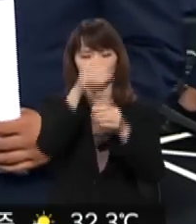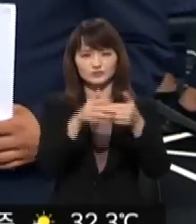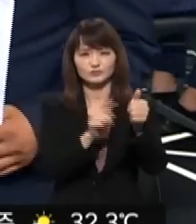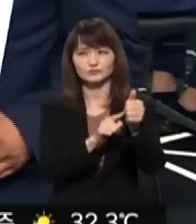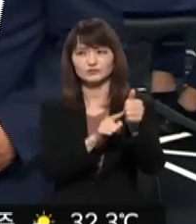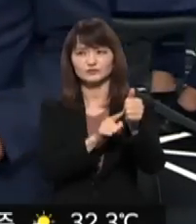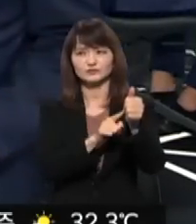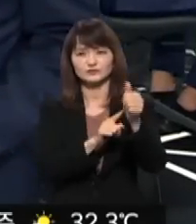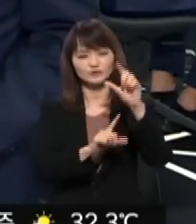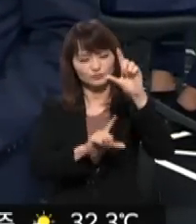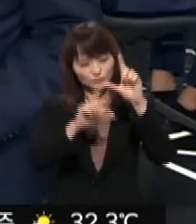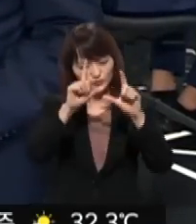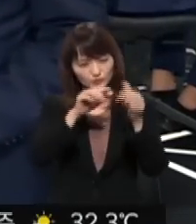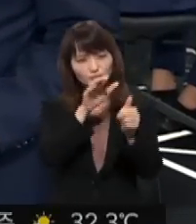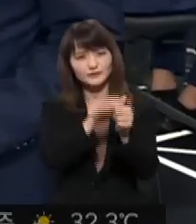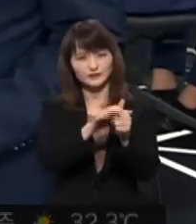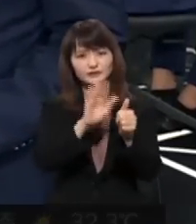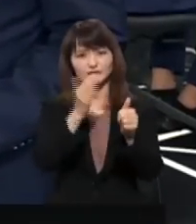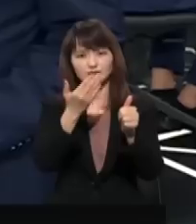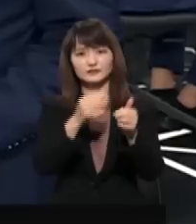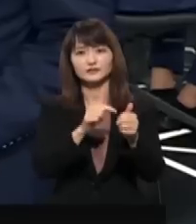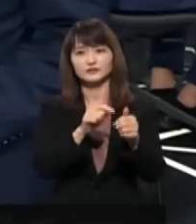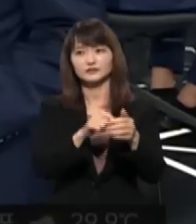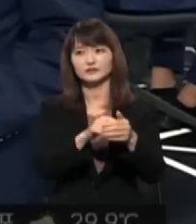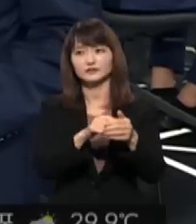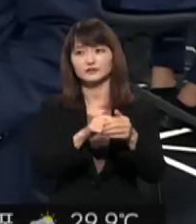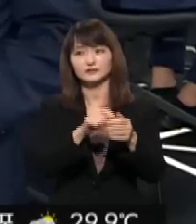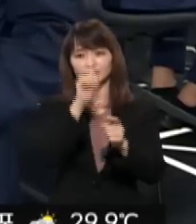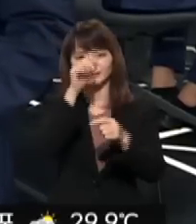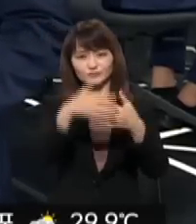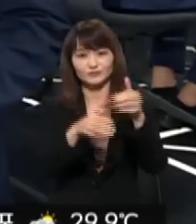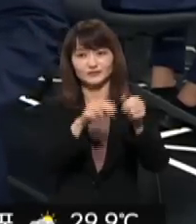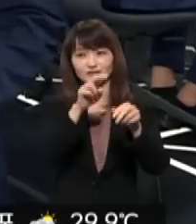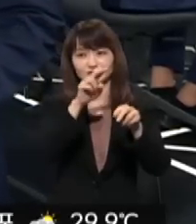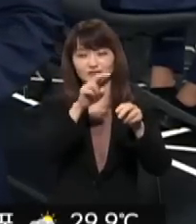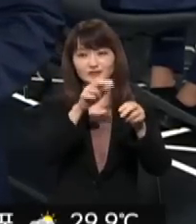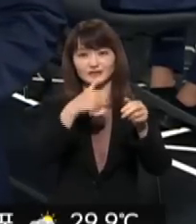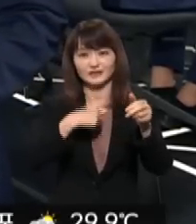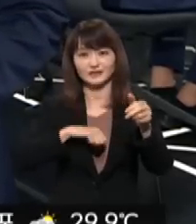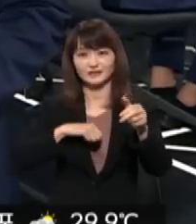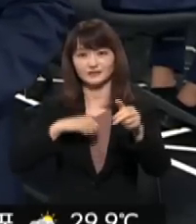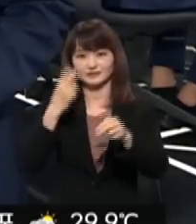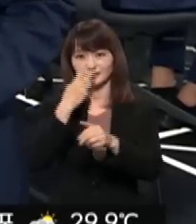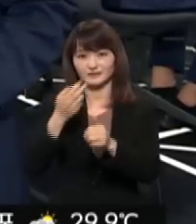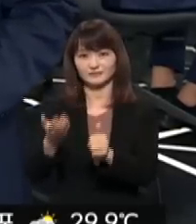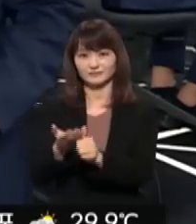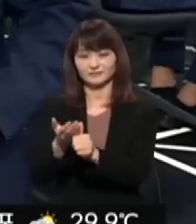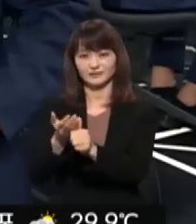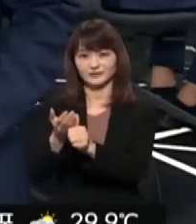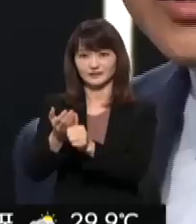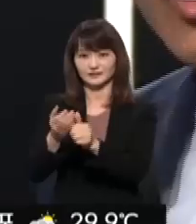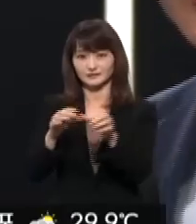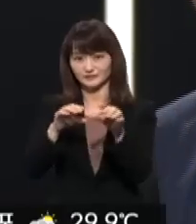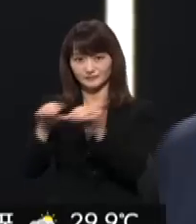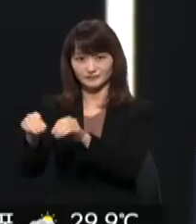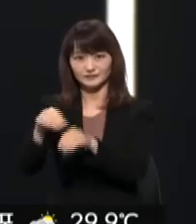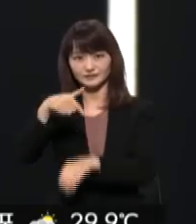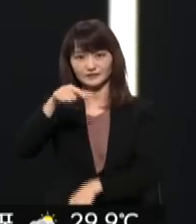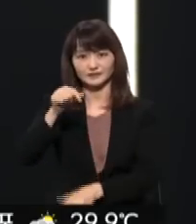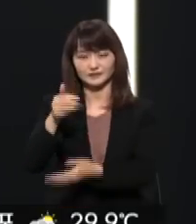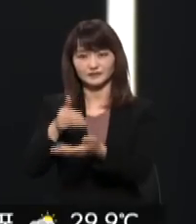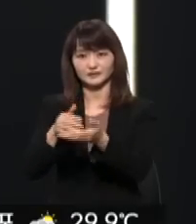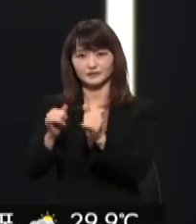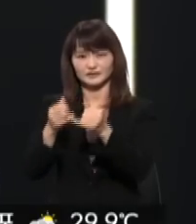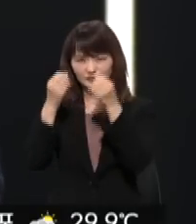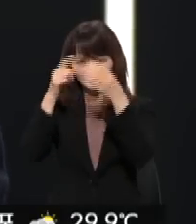정도 캐릭터가 안 되면 소화가 안 돼서 일단이 부장의 아들이 있을 때까지 당분간은 중단하기로 했습니다 강정 아나운서와 새로운